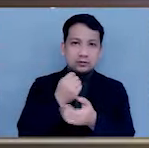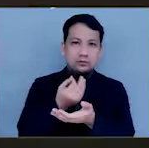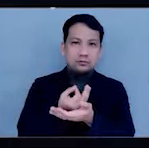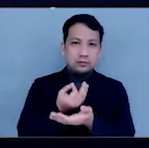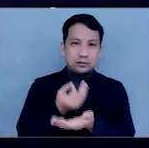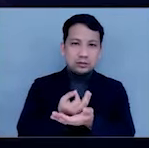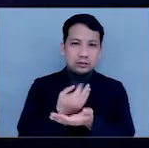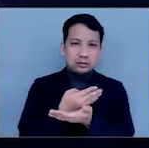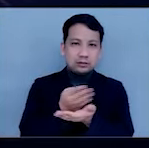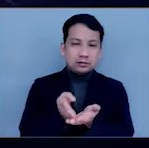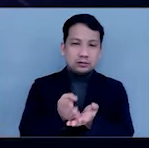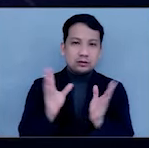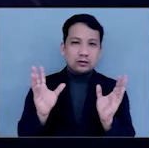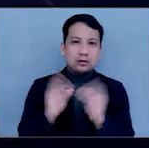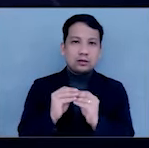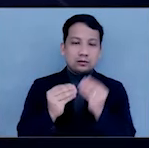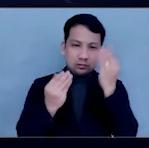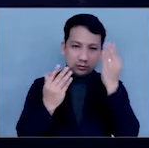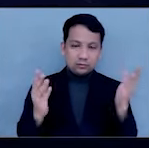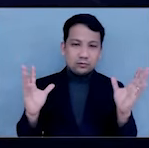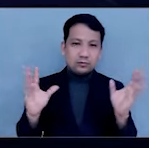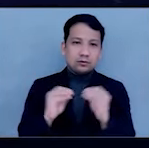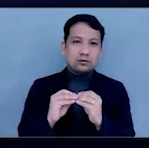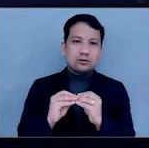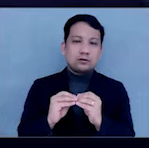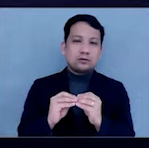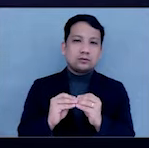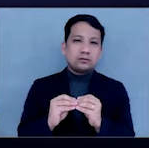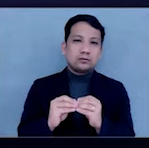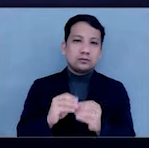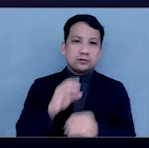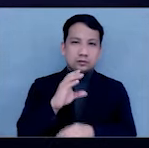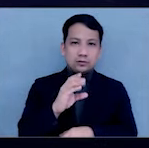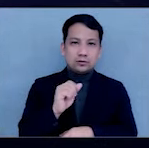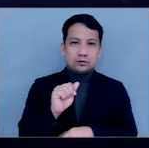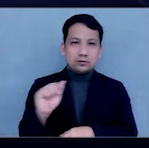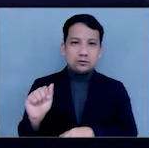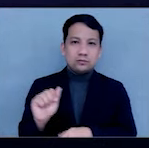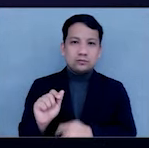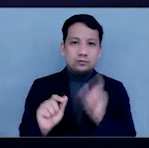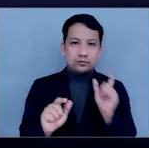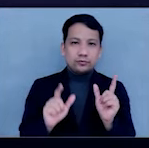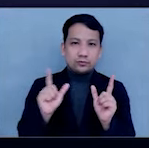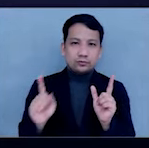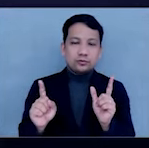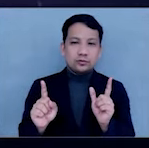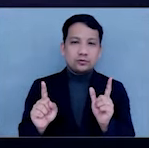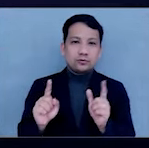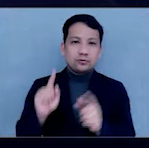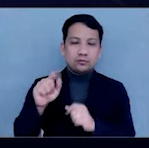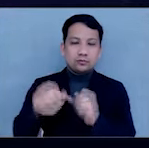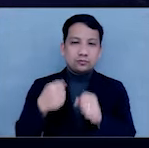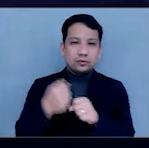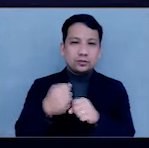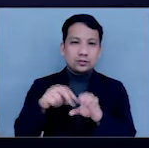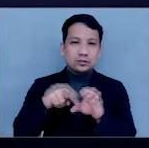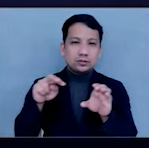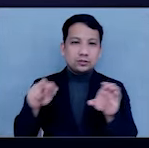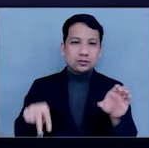funds. Katunayan sa datos ng Commission on Audit, noong 2021 o isang taon bago bumaba sa pwesto si